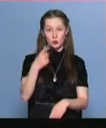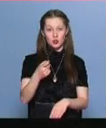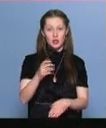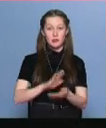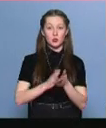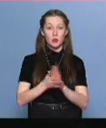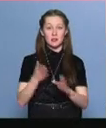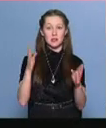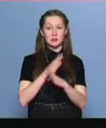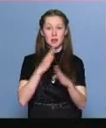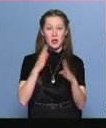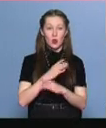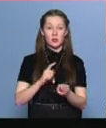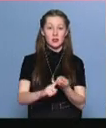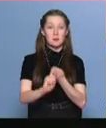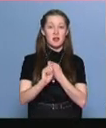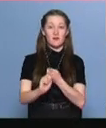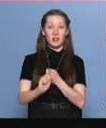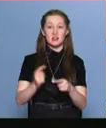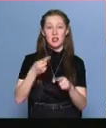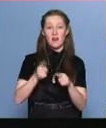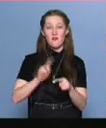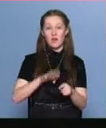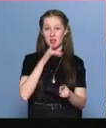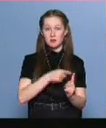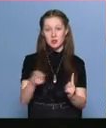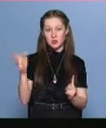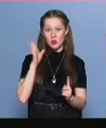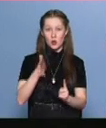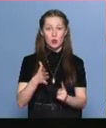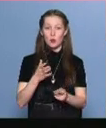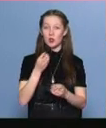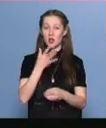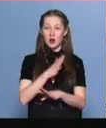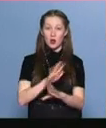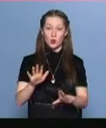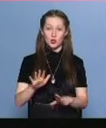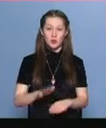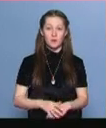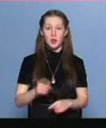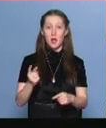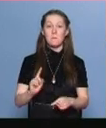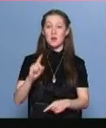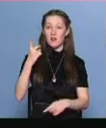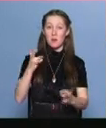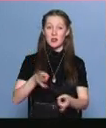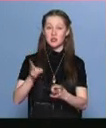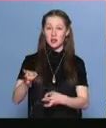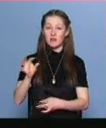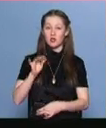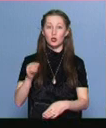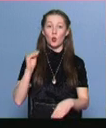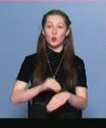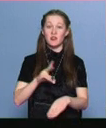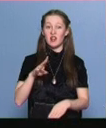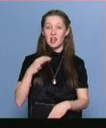с природно-очаговыми инфекциями в этом сезоне будет крайне неблагоприятной. Первых пострадавших от укусов клещей врачи ждут